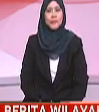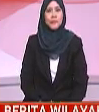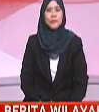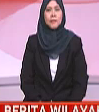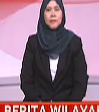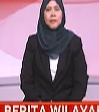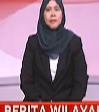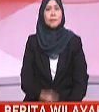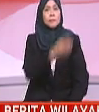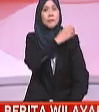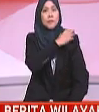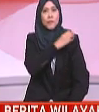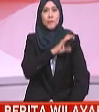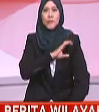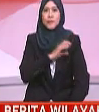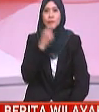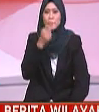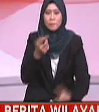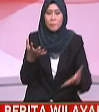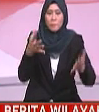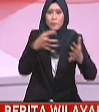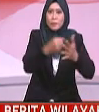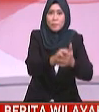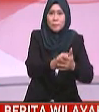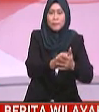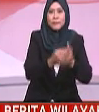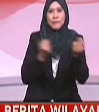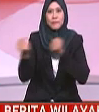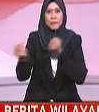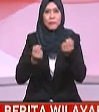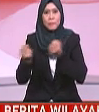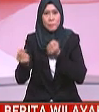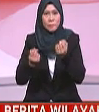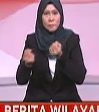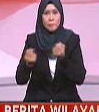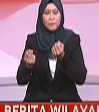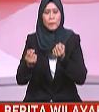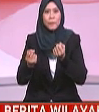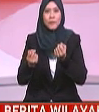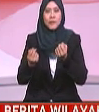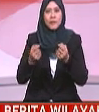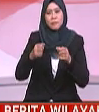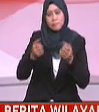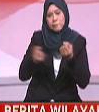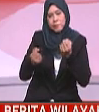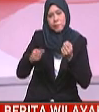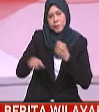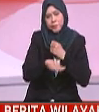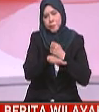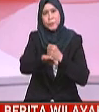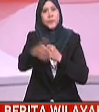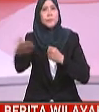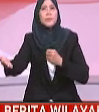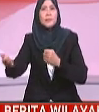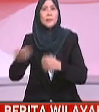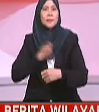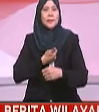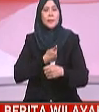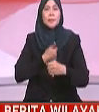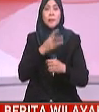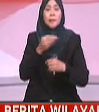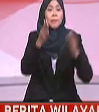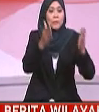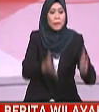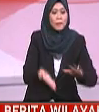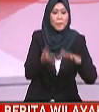Superintendent Alexan berkata kemalangan membabitkan sebuah kenderaan pacuan empat roda terbabas sendiri dan mangsa yang meninggal dunia